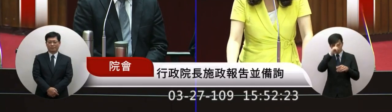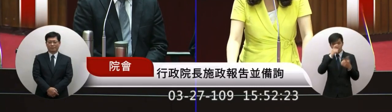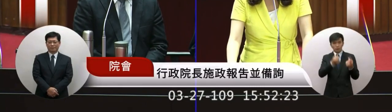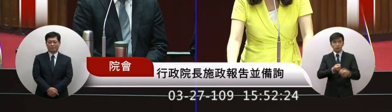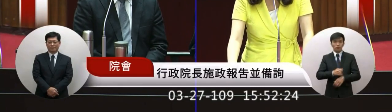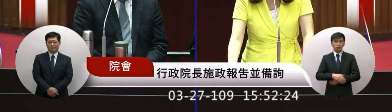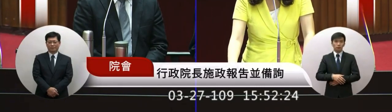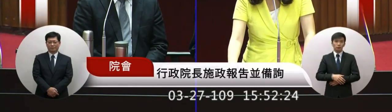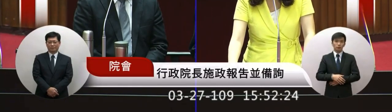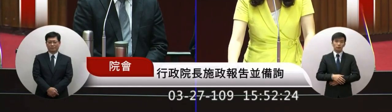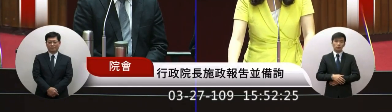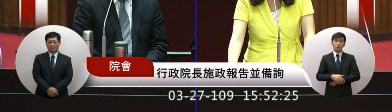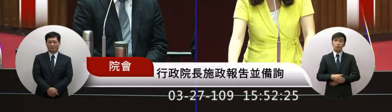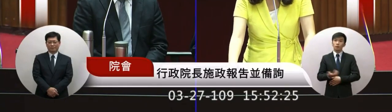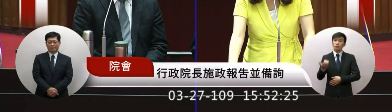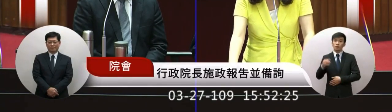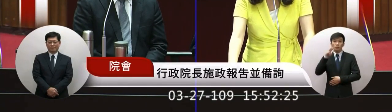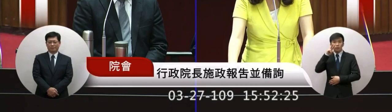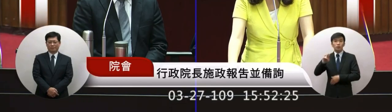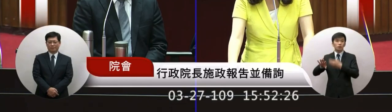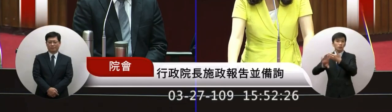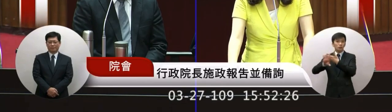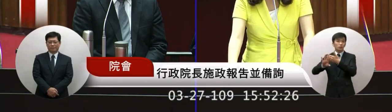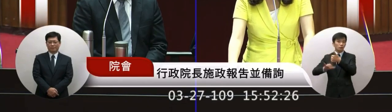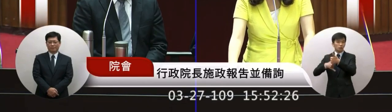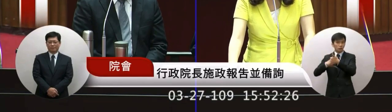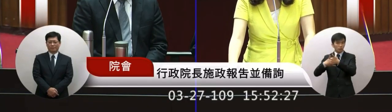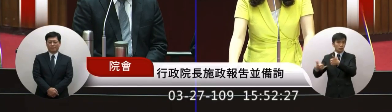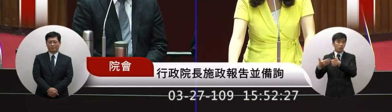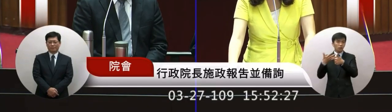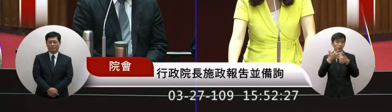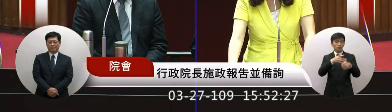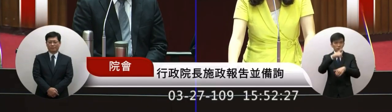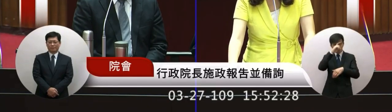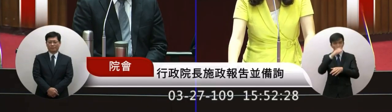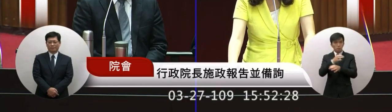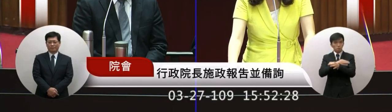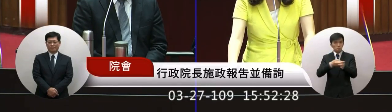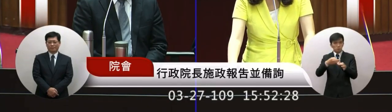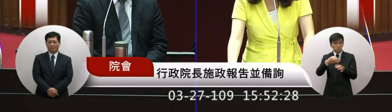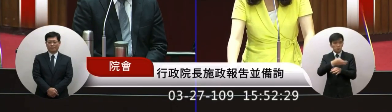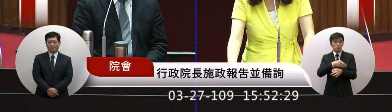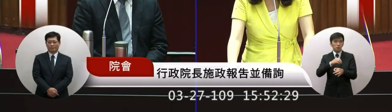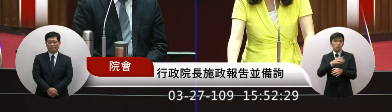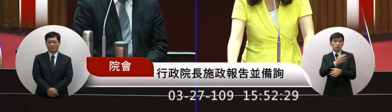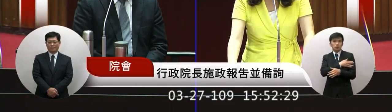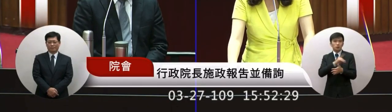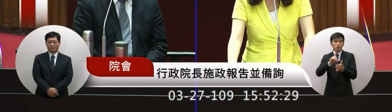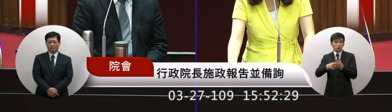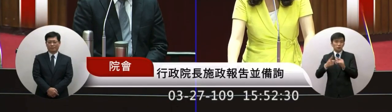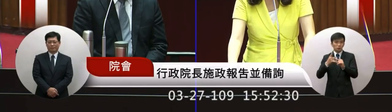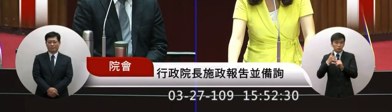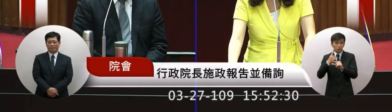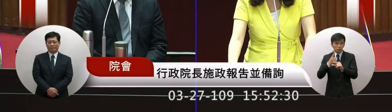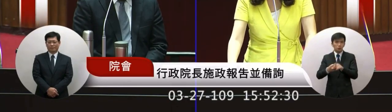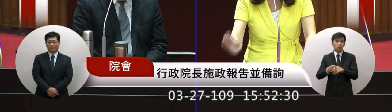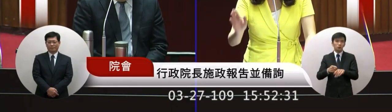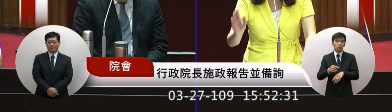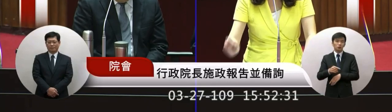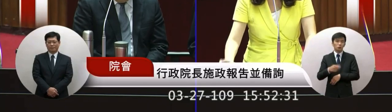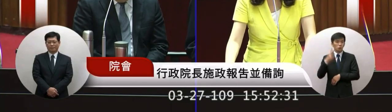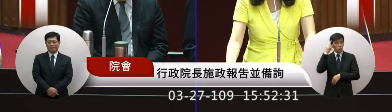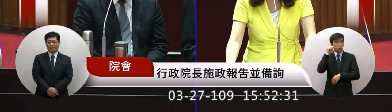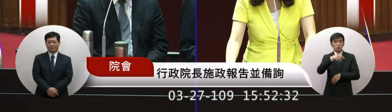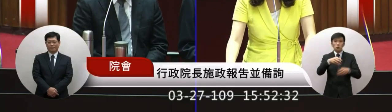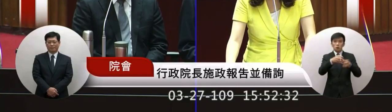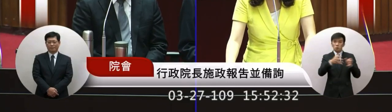我看到也有我们委员同仁在呼吁经济的陈时中，但我不认为是部长可以胜任的，对